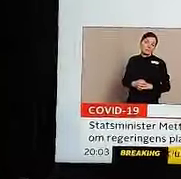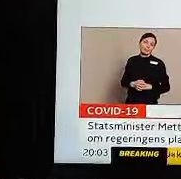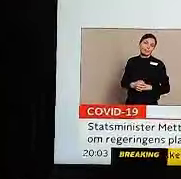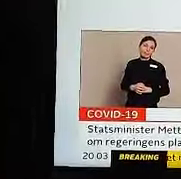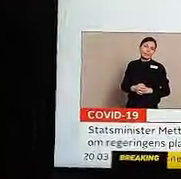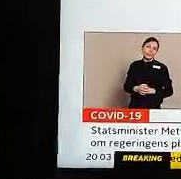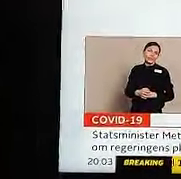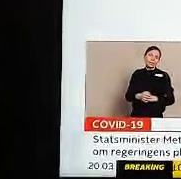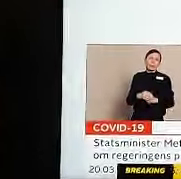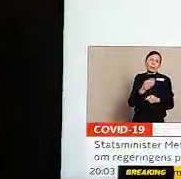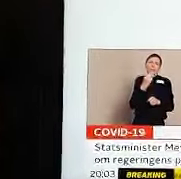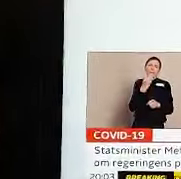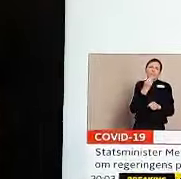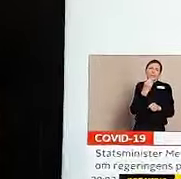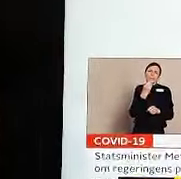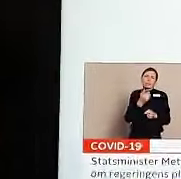الدنماركية